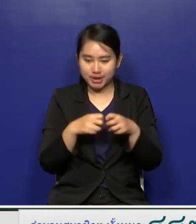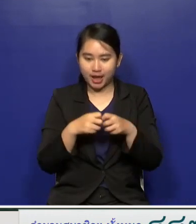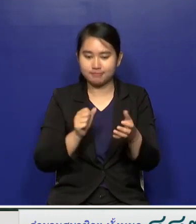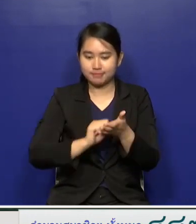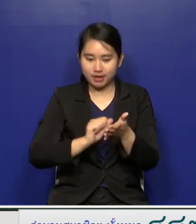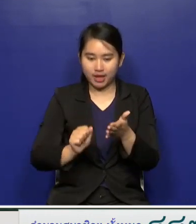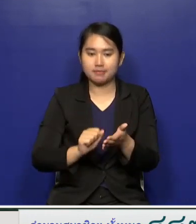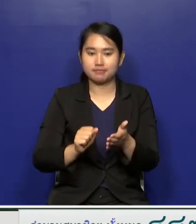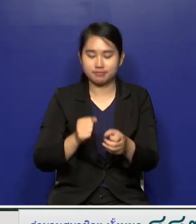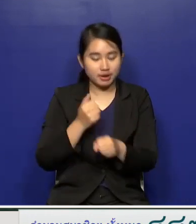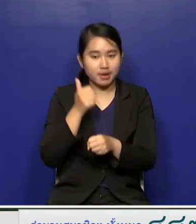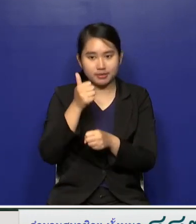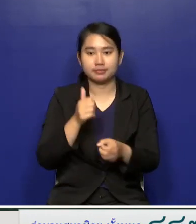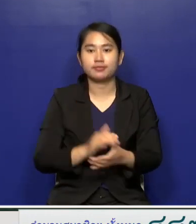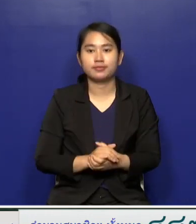ดโอกาส